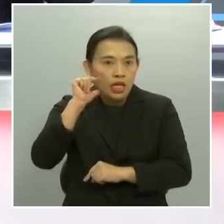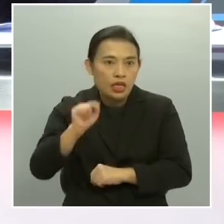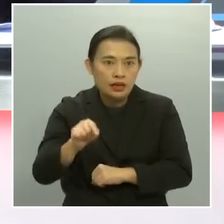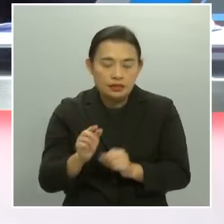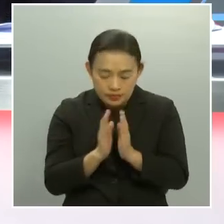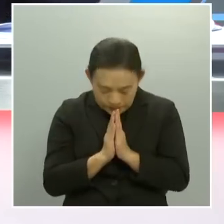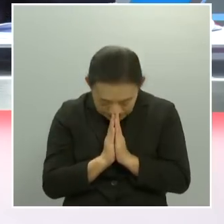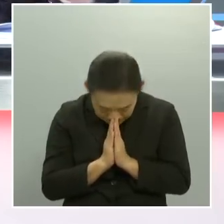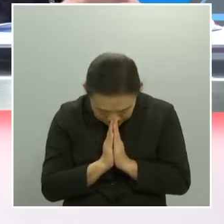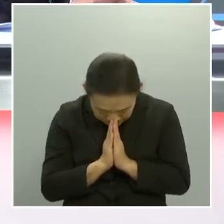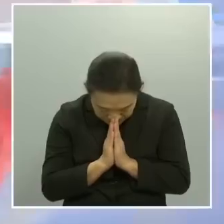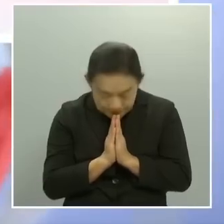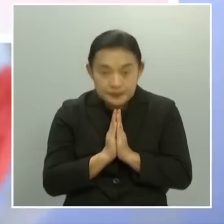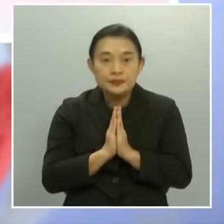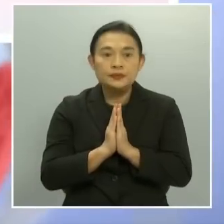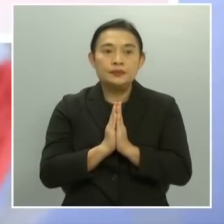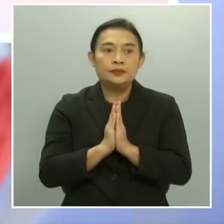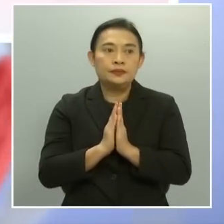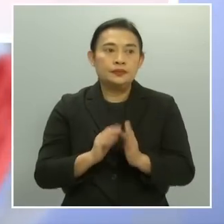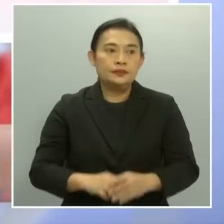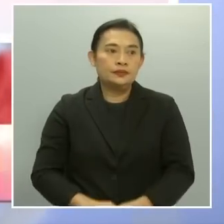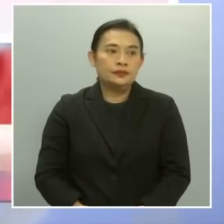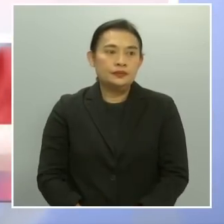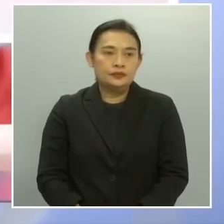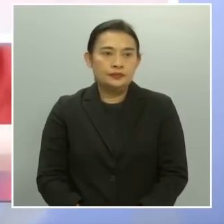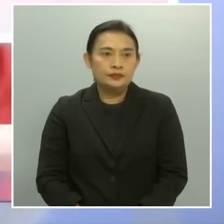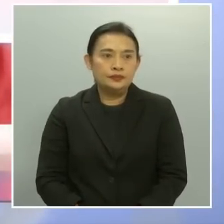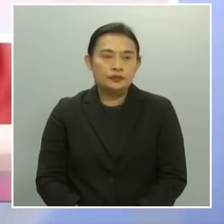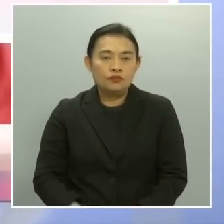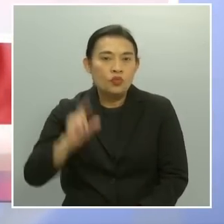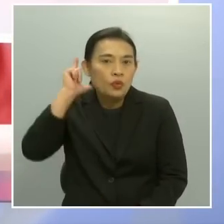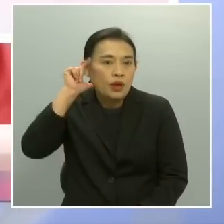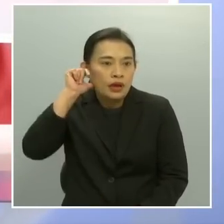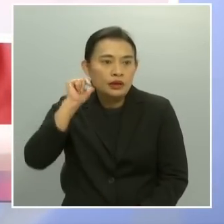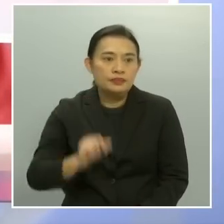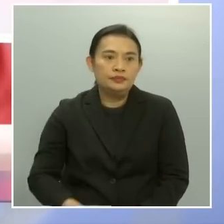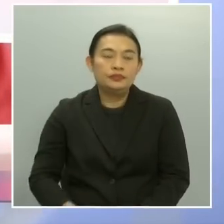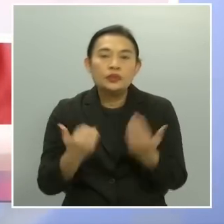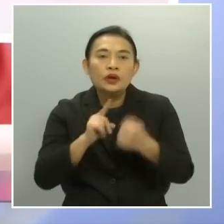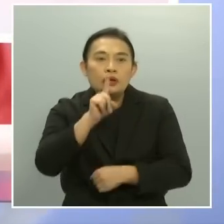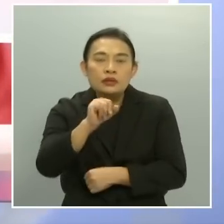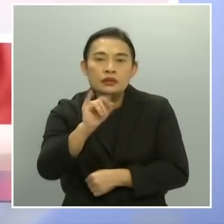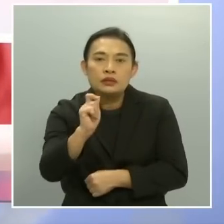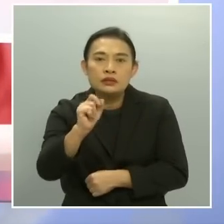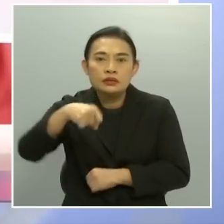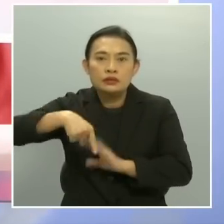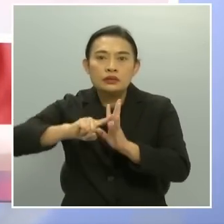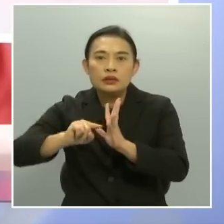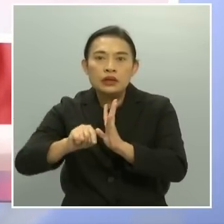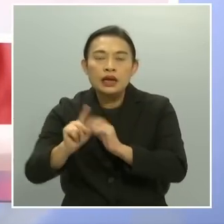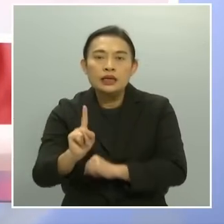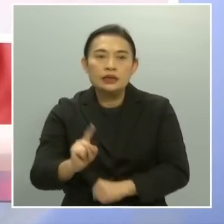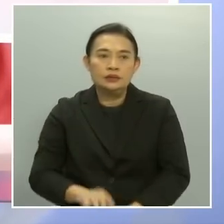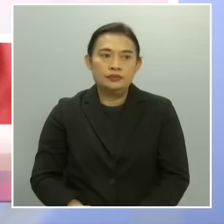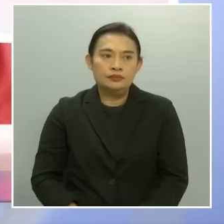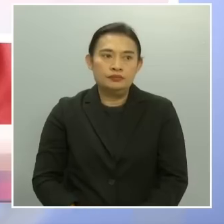แม่ครับ สวัสดีค่ะ สวัสดีค่ะ แม่ครับตอนนี้ไอซ์เป็นยังไงฮะอาการโอเคไหม ต